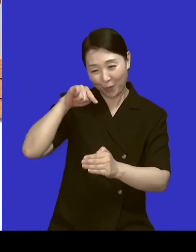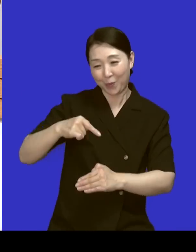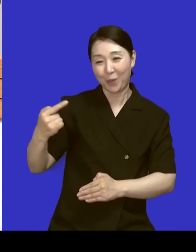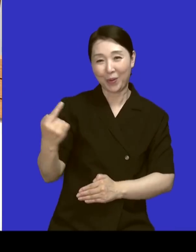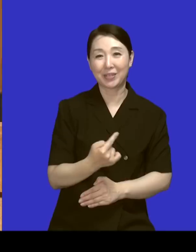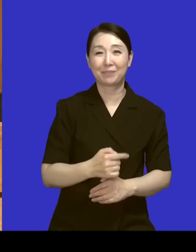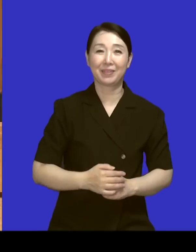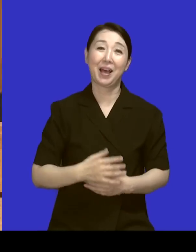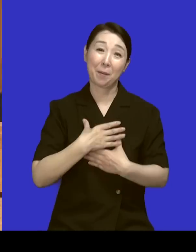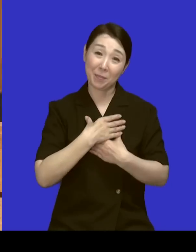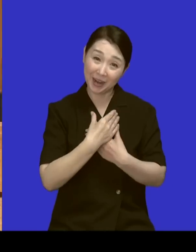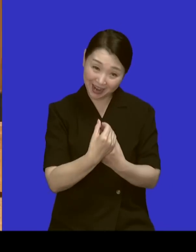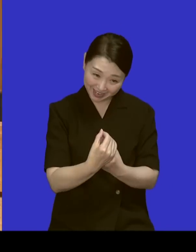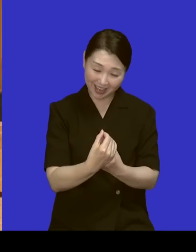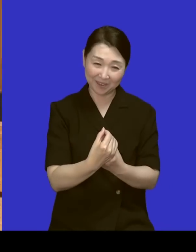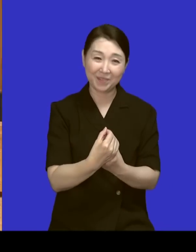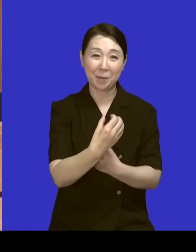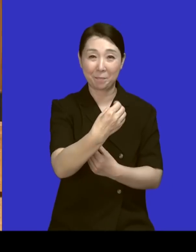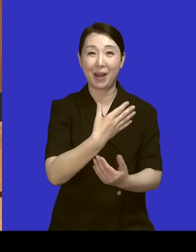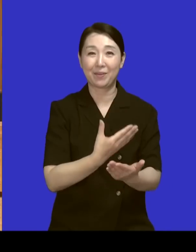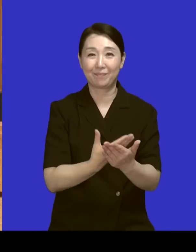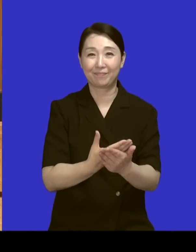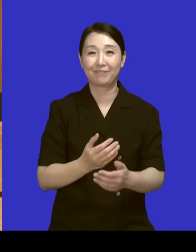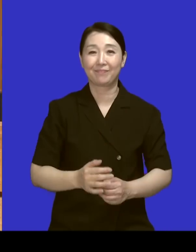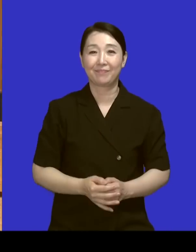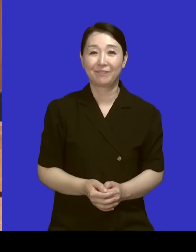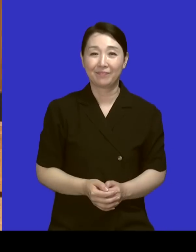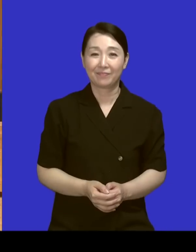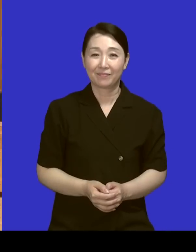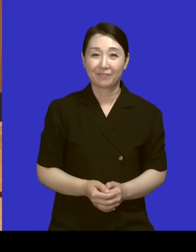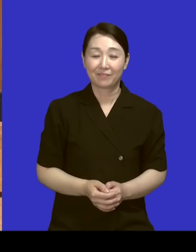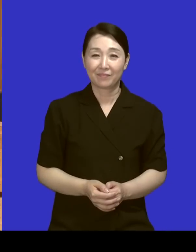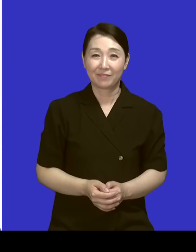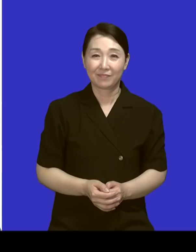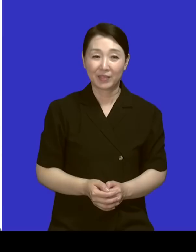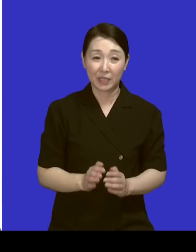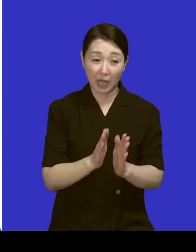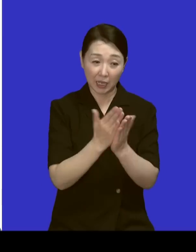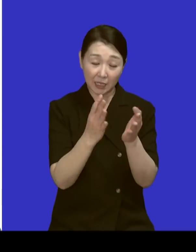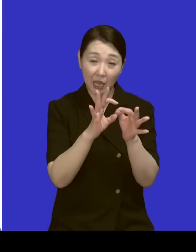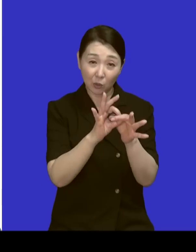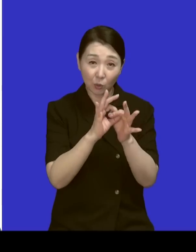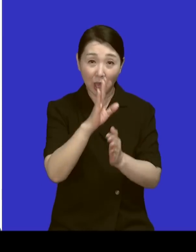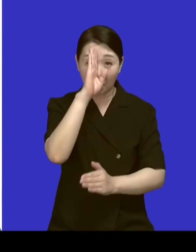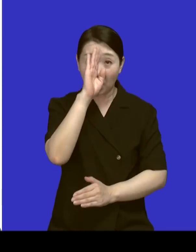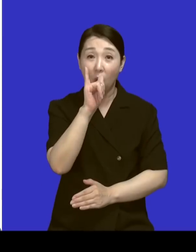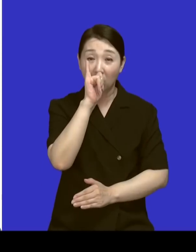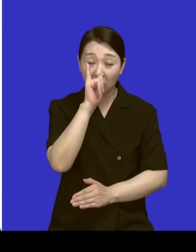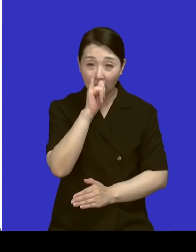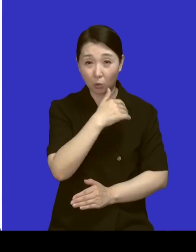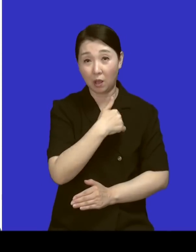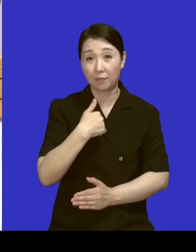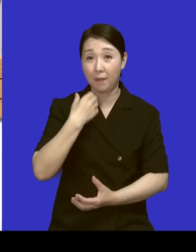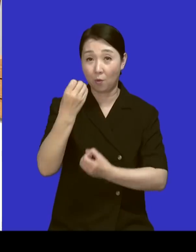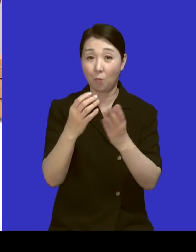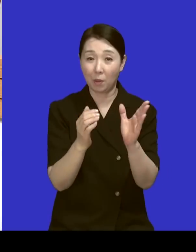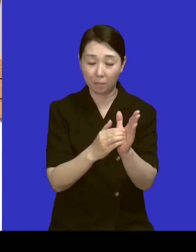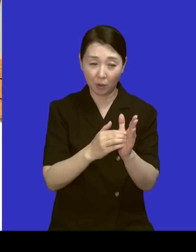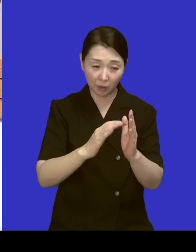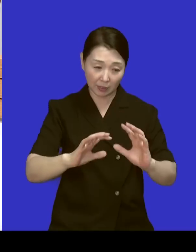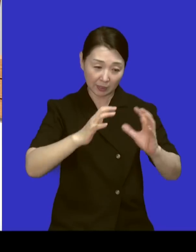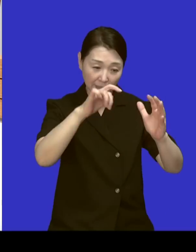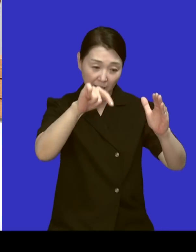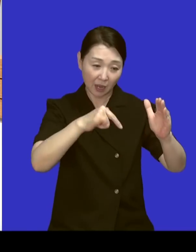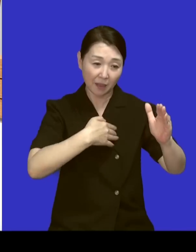네네네. 바울의 가시라는 책을 통해서 본인이 조현병을 앓고 있다라고 당당하게 고백을 하셨어요. 사실 세상에